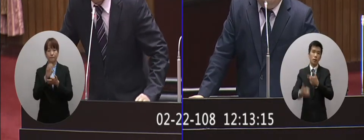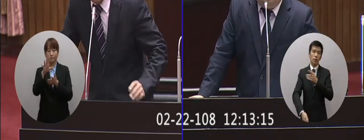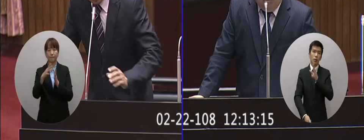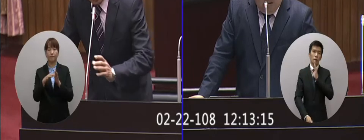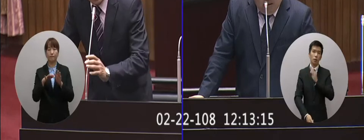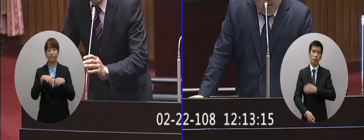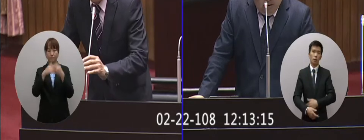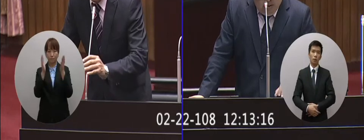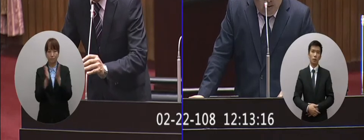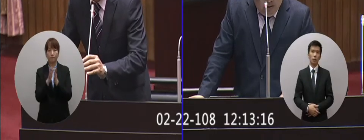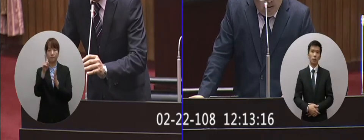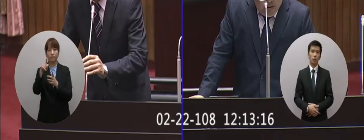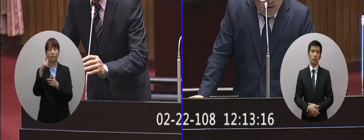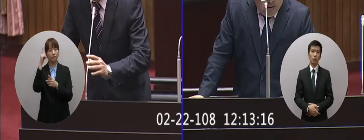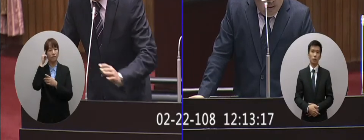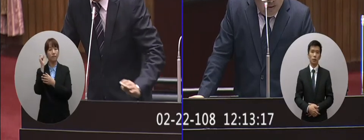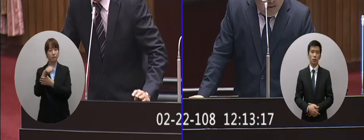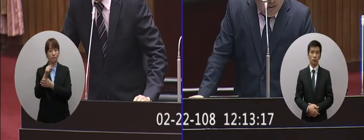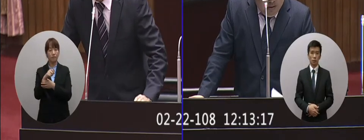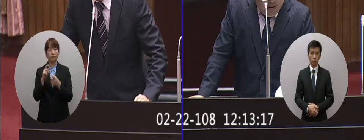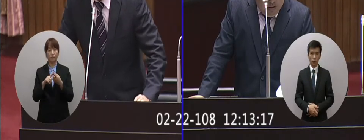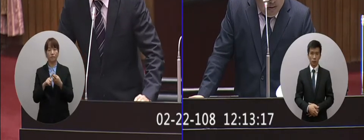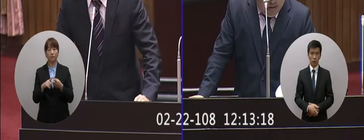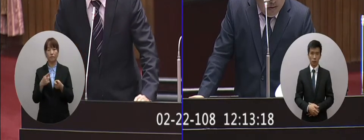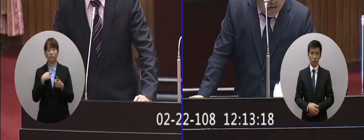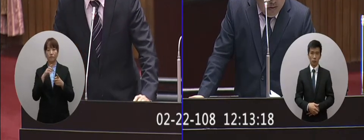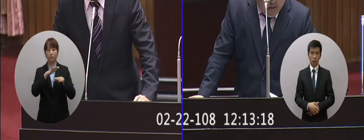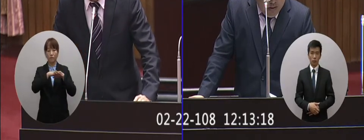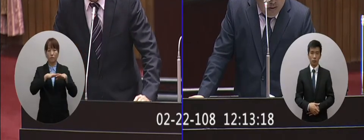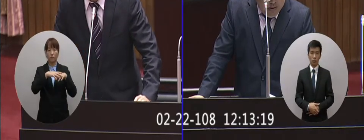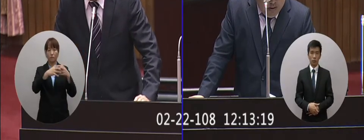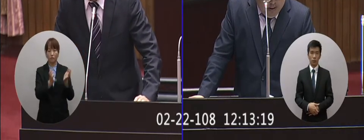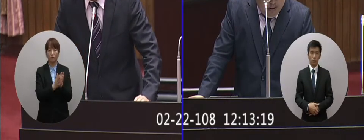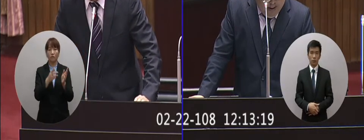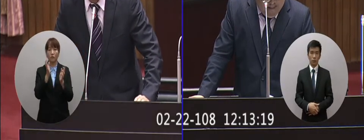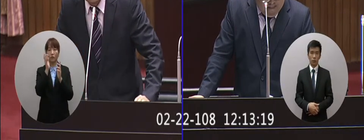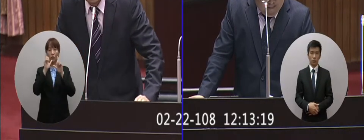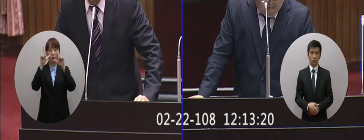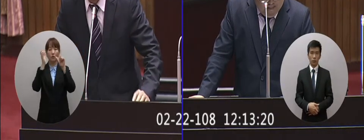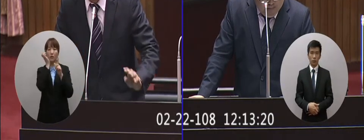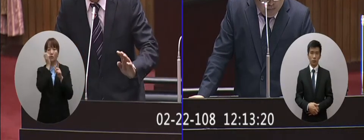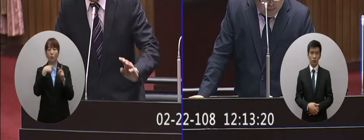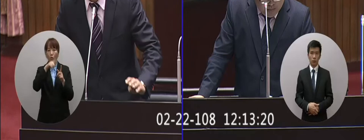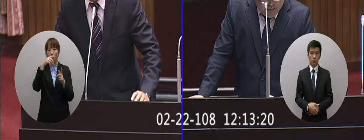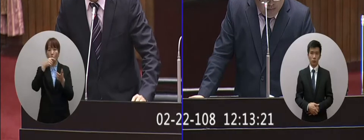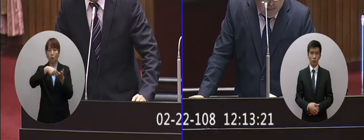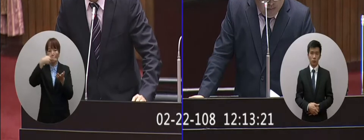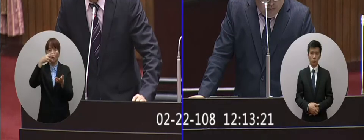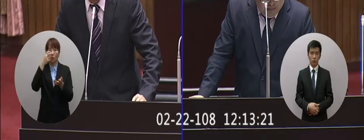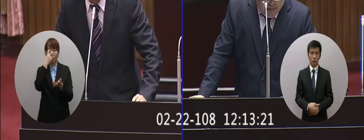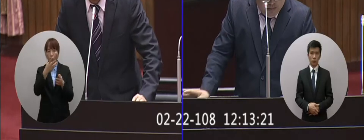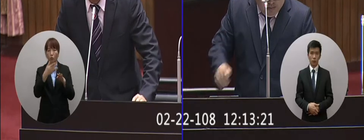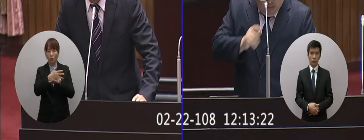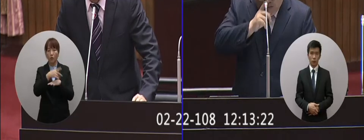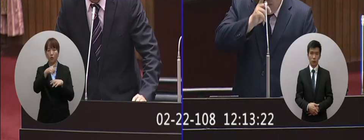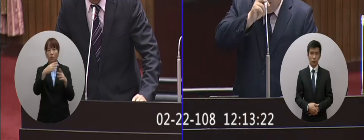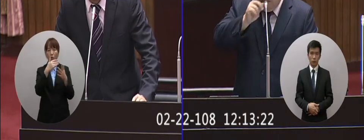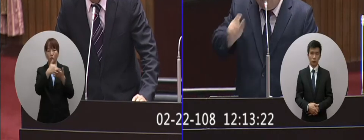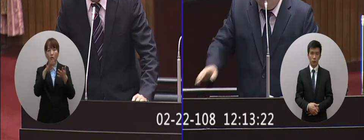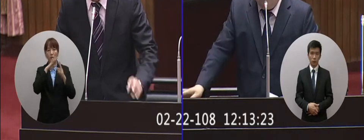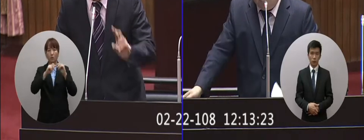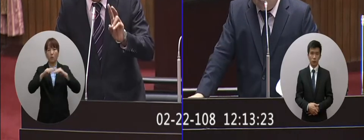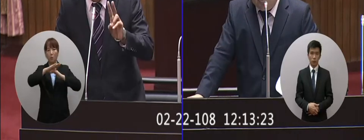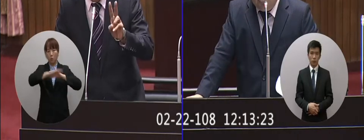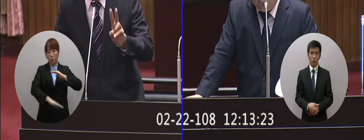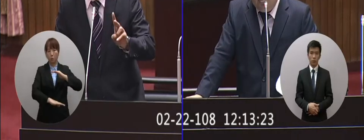告吼，完全同意你讲的这个现象。其实我布地甲东桥，我嘛去过六道，迄属于是迄个地层下陷的地